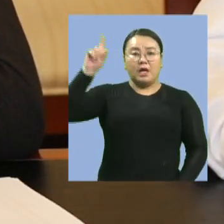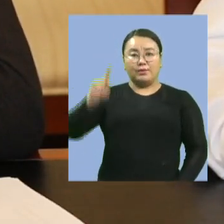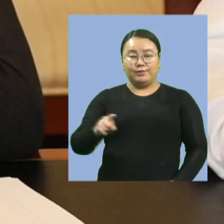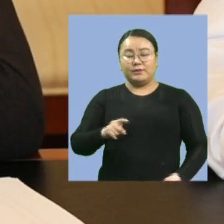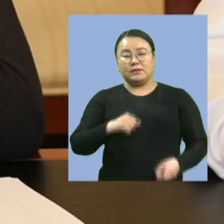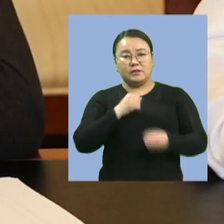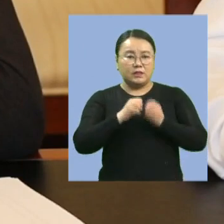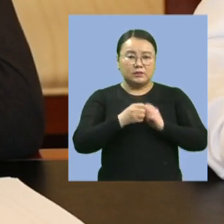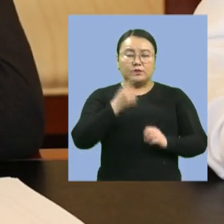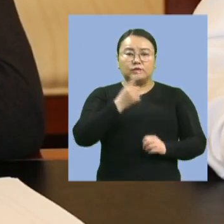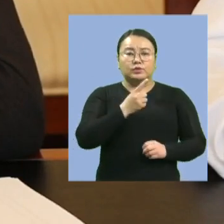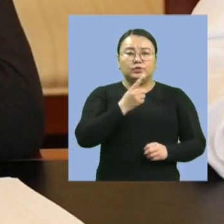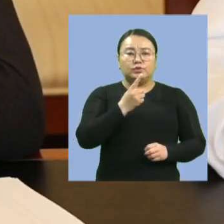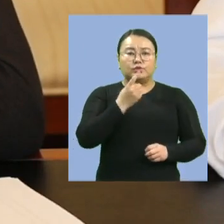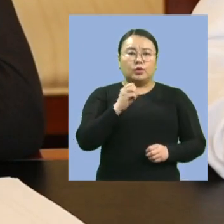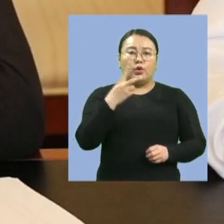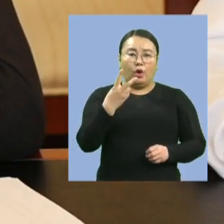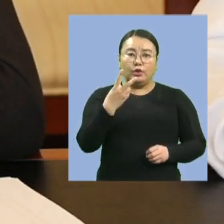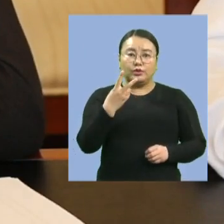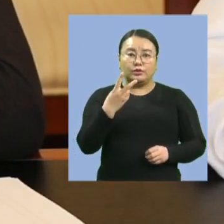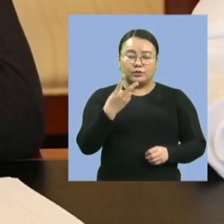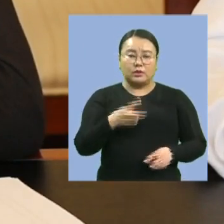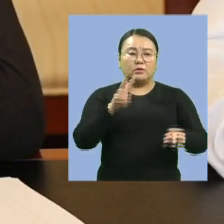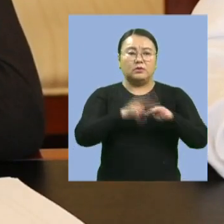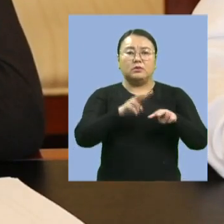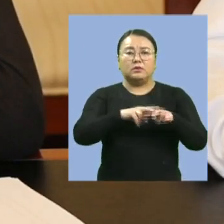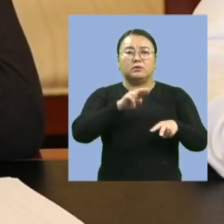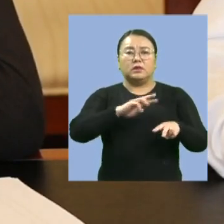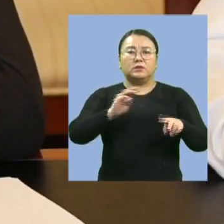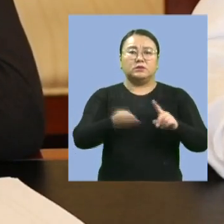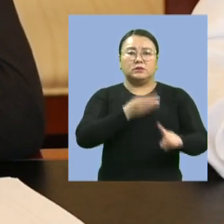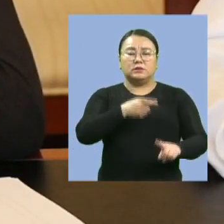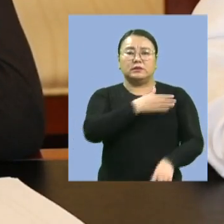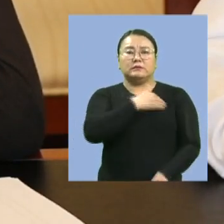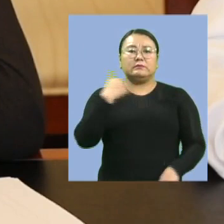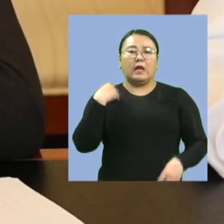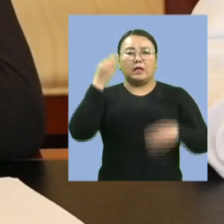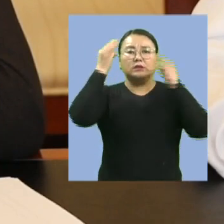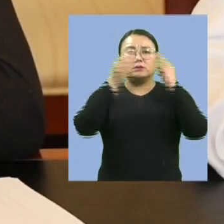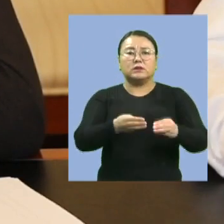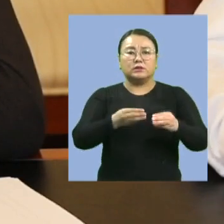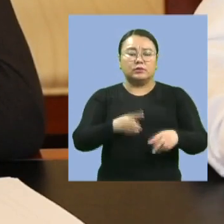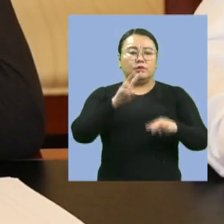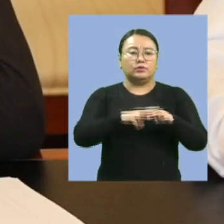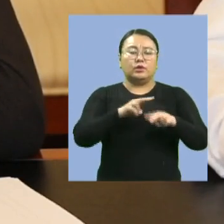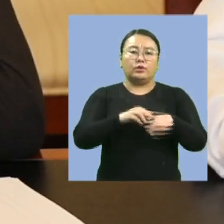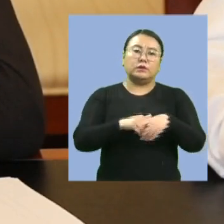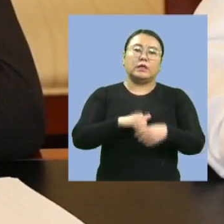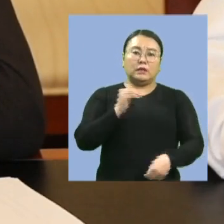ажиллахад 102 тохиолдол бол жишээлбэл 20 ангийн даргын одоо шийдвэр сулгагдсан